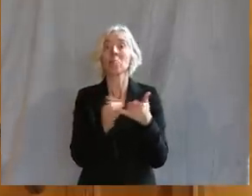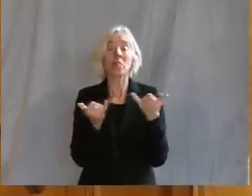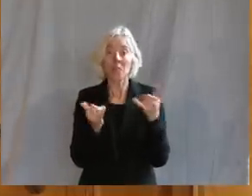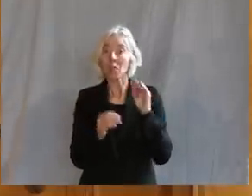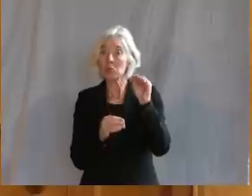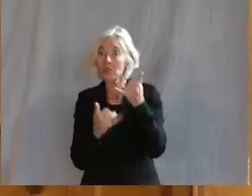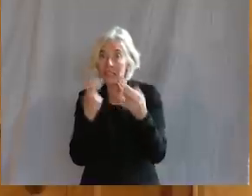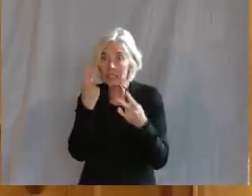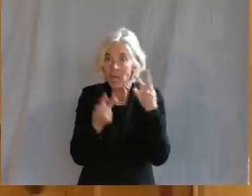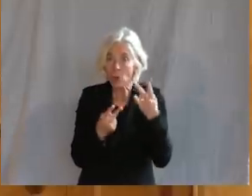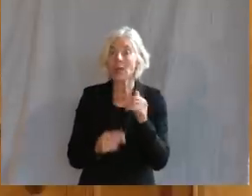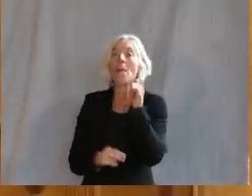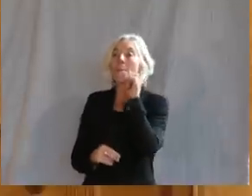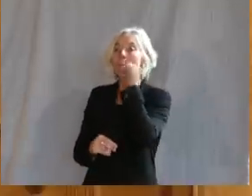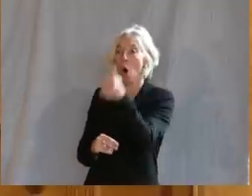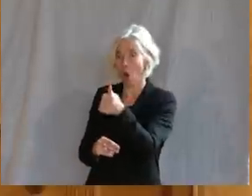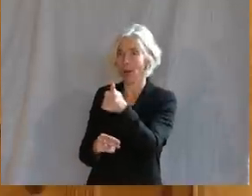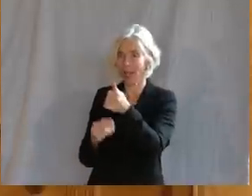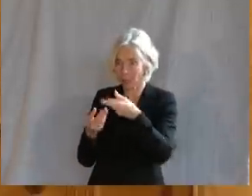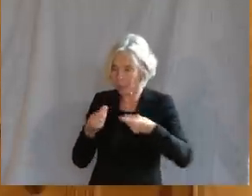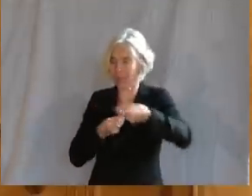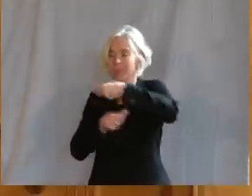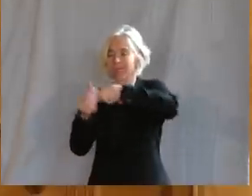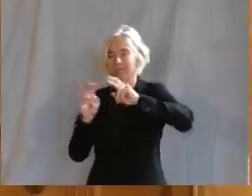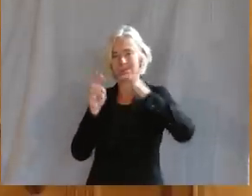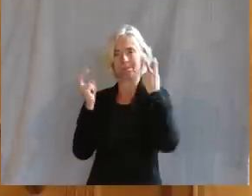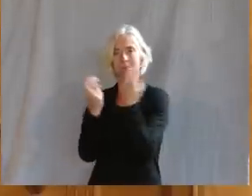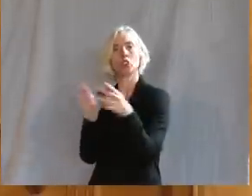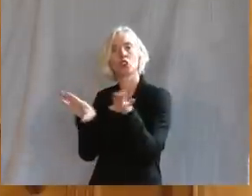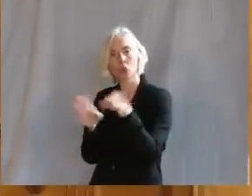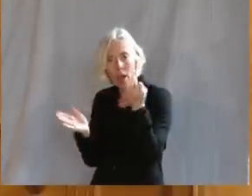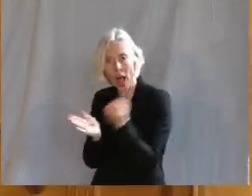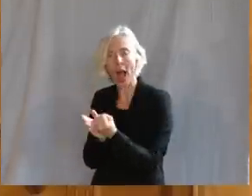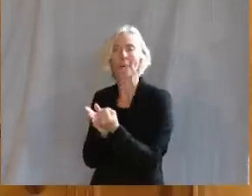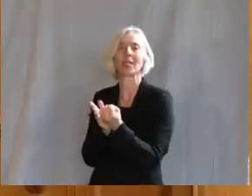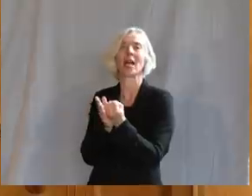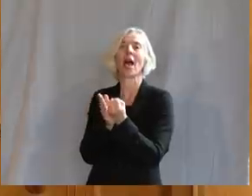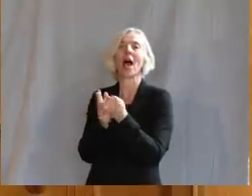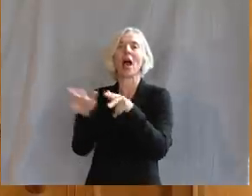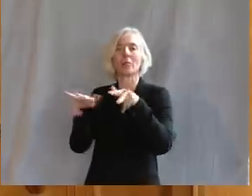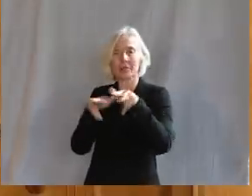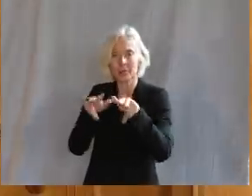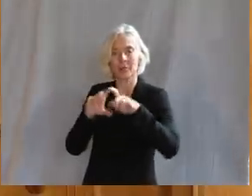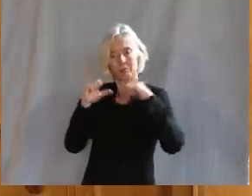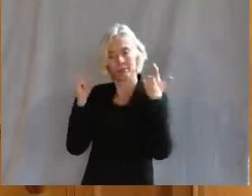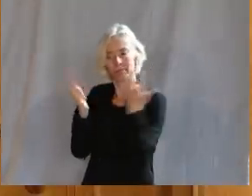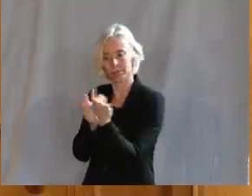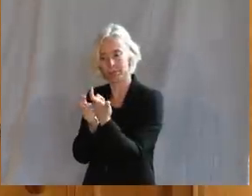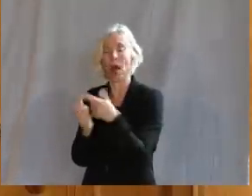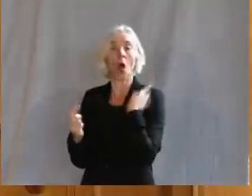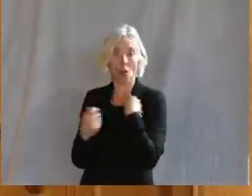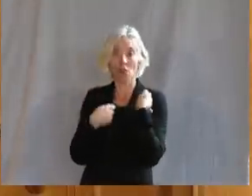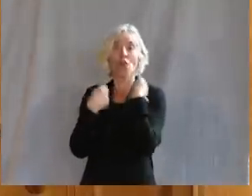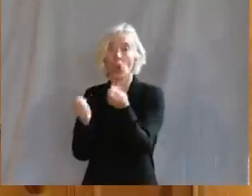Ministerialbeauftragten, um hier auch noch gemeinsame Gespräche zu führen. Unser Vorschlag ist ganz klar, die Maskenpflicht